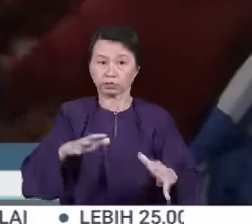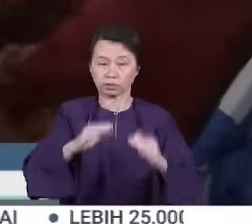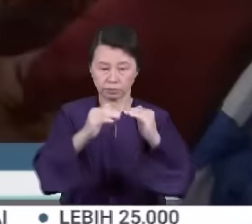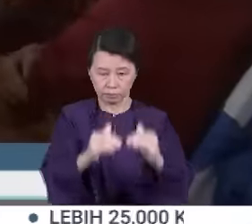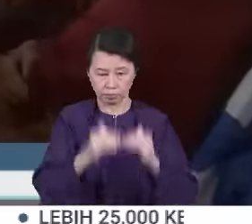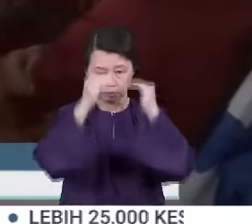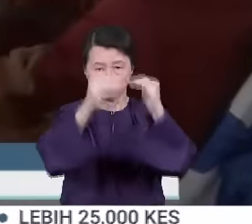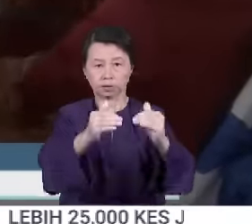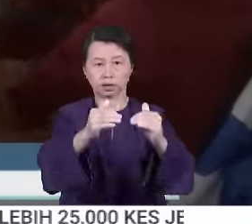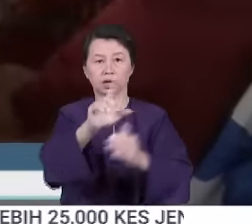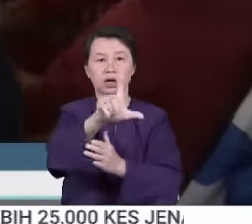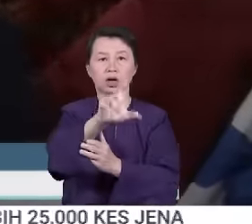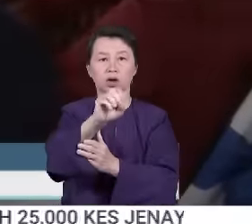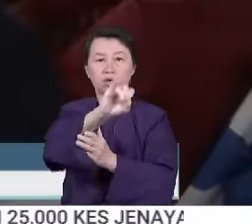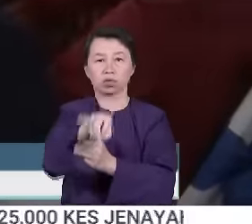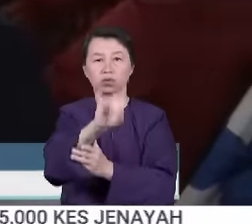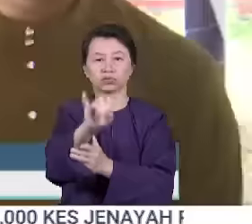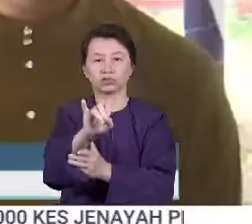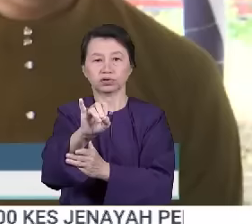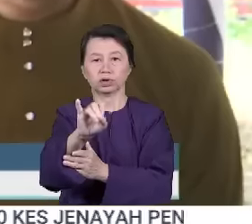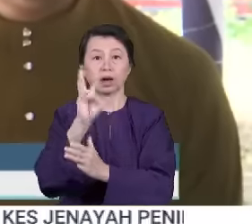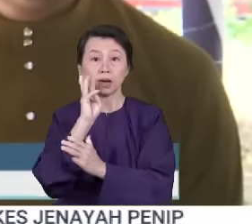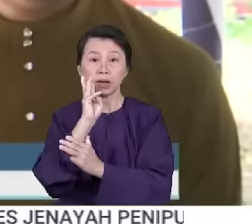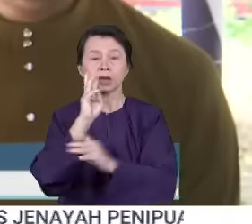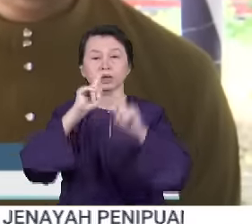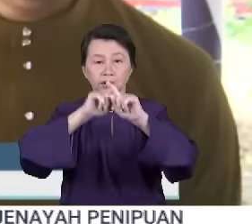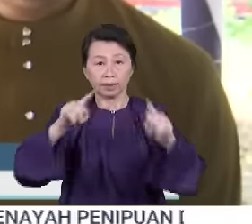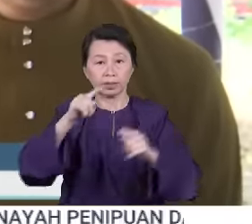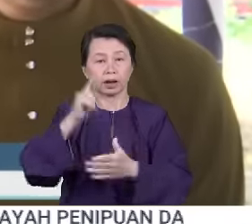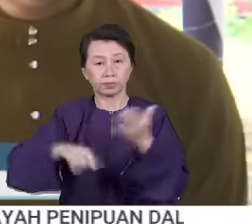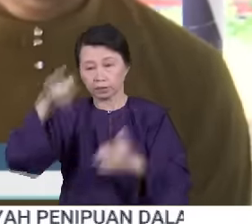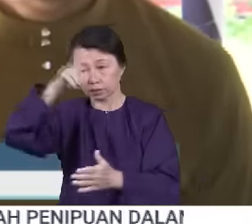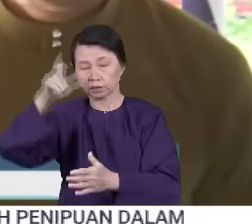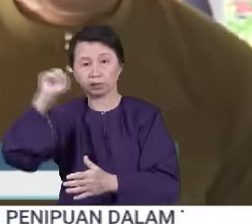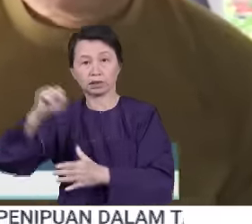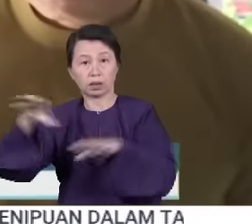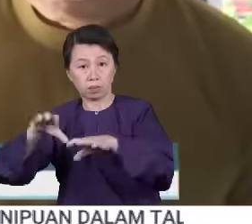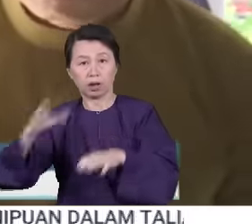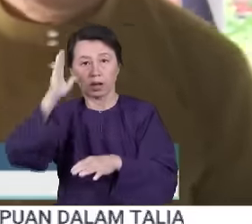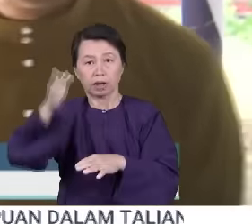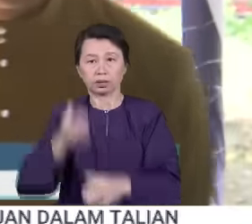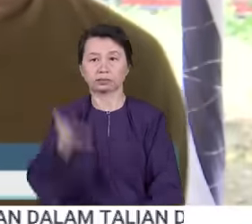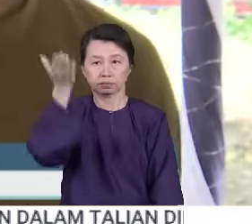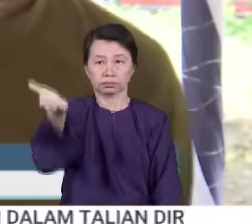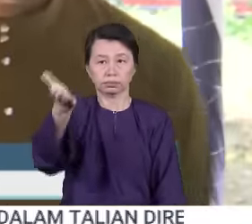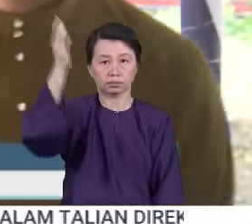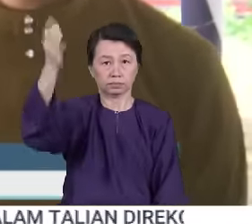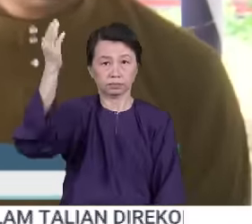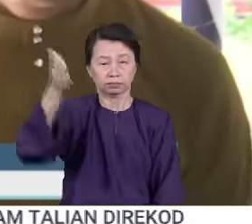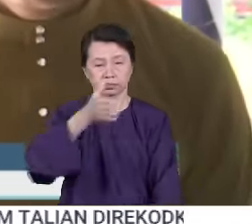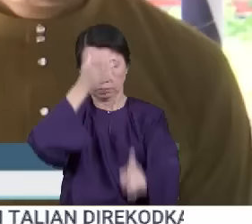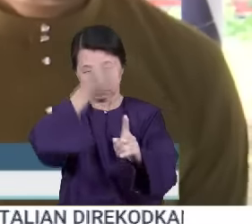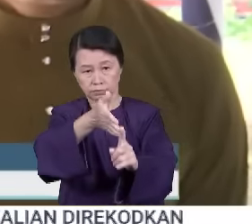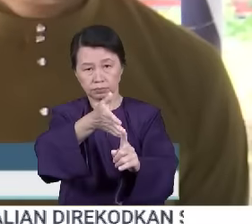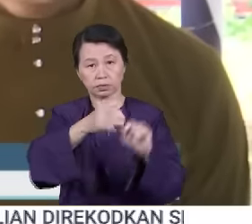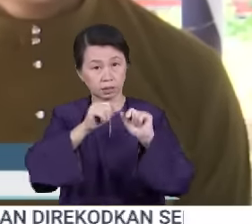taraf apa nama loji rawatan air tersebut. Tetapi apa yang akan dilakukan oleh kerajaan negeri akan membentangkan hala tuju yang